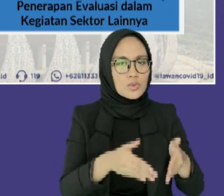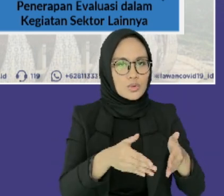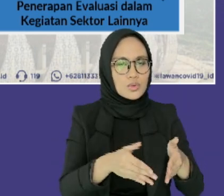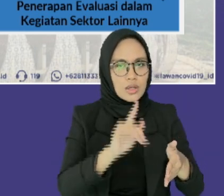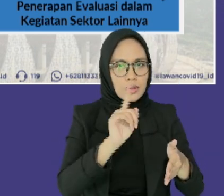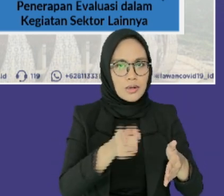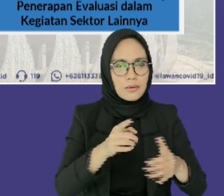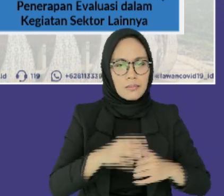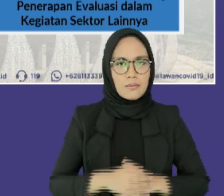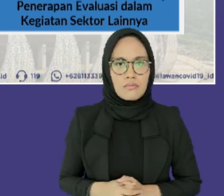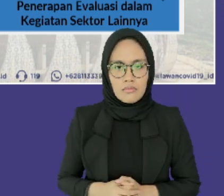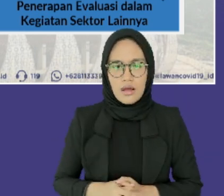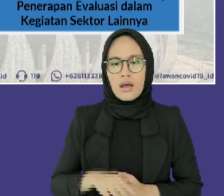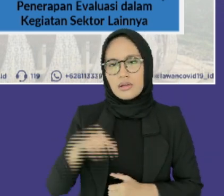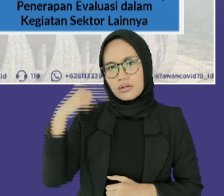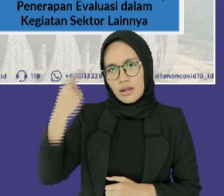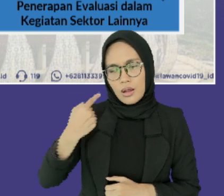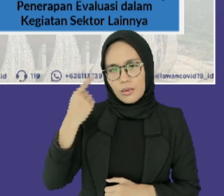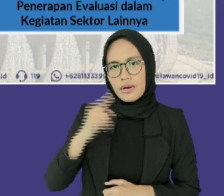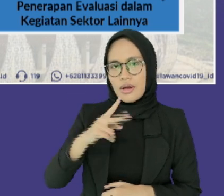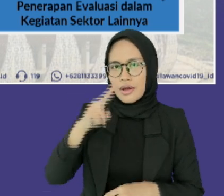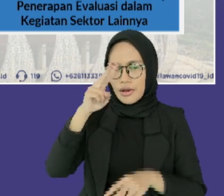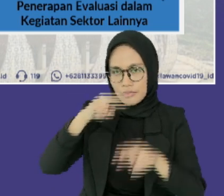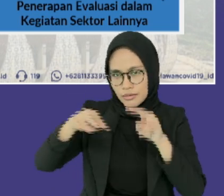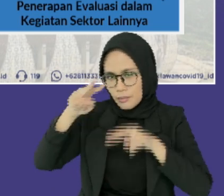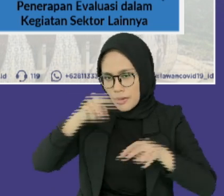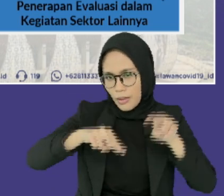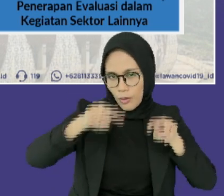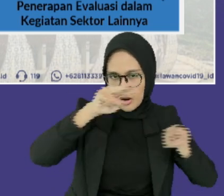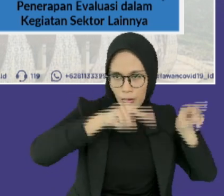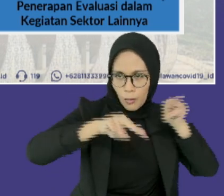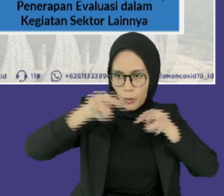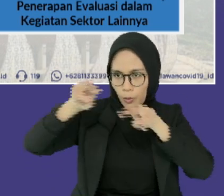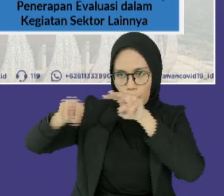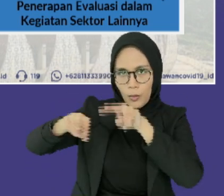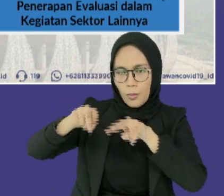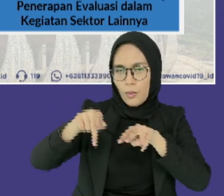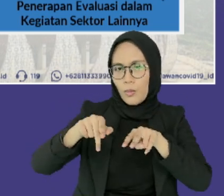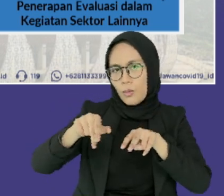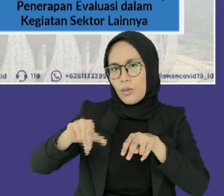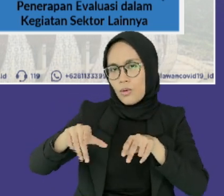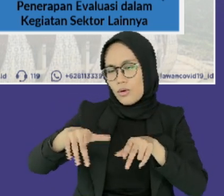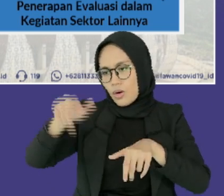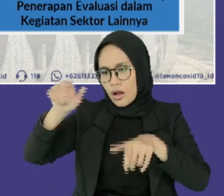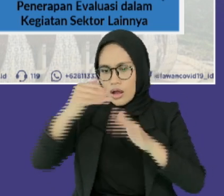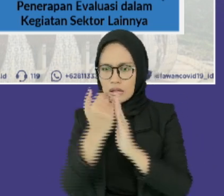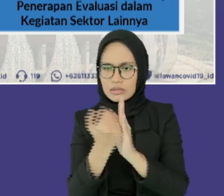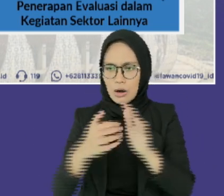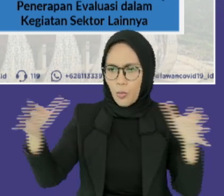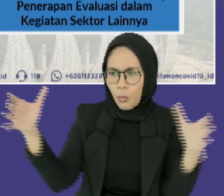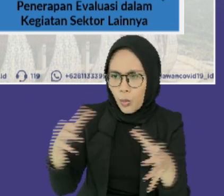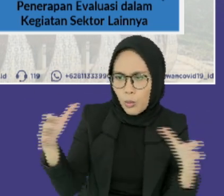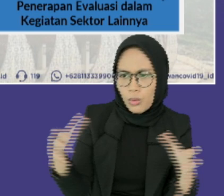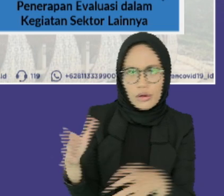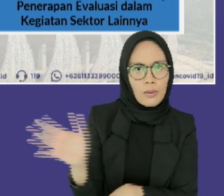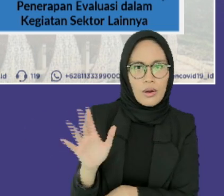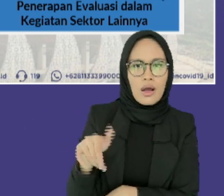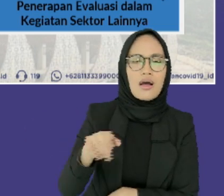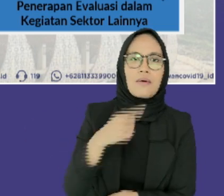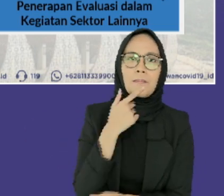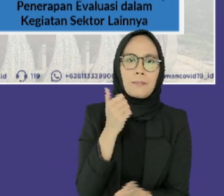evaluasi kepadatan akomodasi dan perilaku diluar acara pokok dari pengalaman kita selama penyelenggaraan